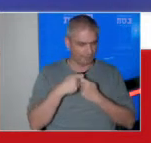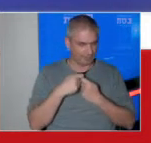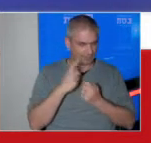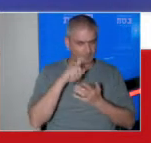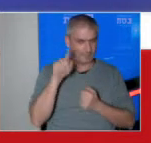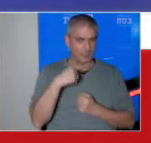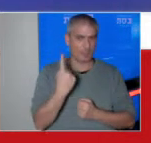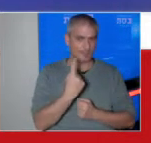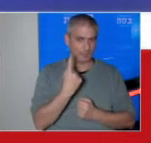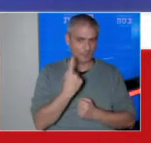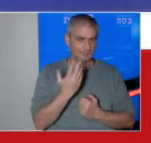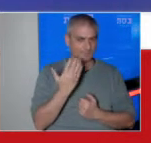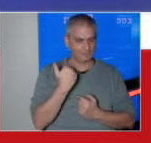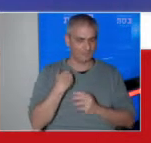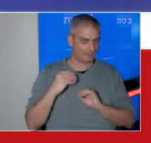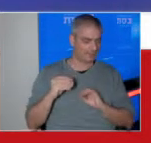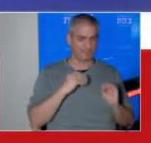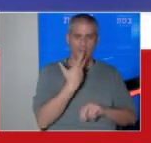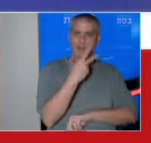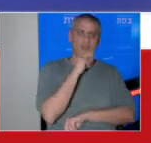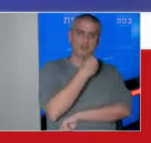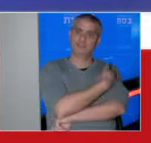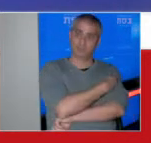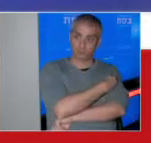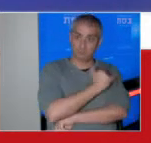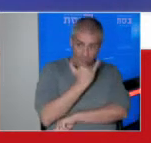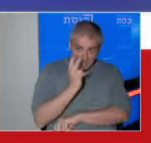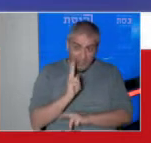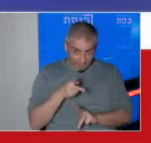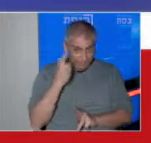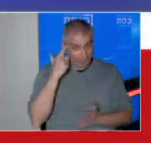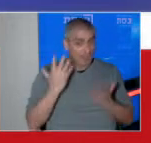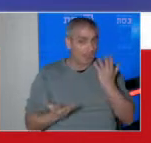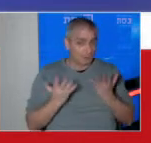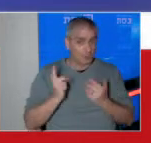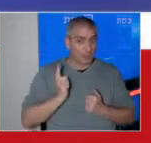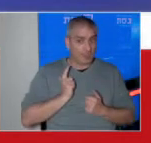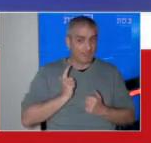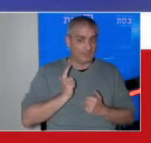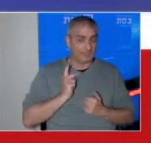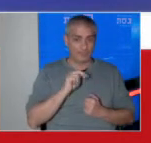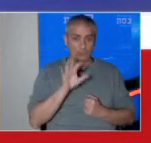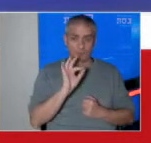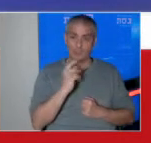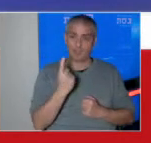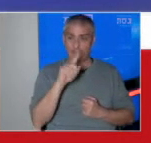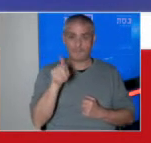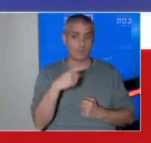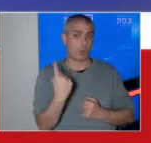ביטול הבידודים, לפני שנלך לעניין החיסונים, אכן יש מקום לשקול להמתין עם העניין הזה